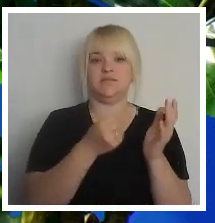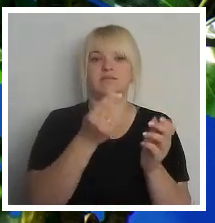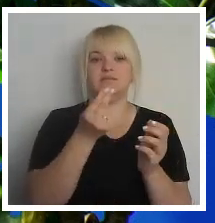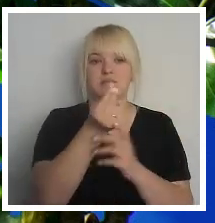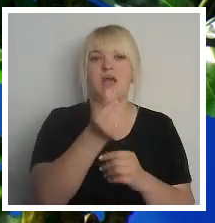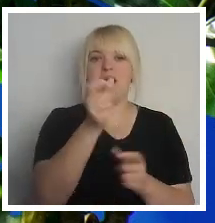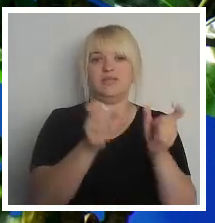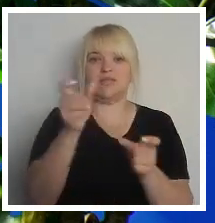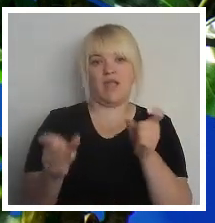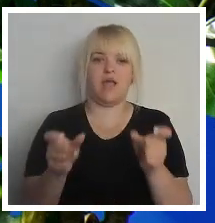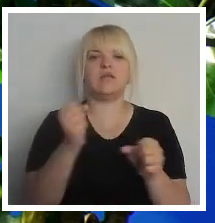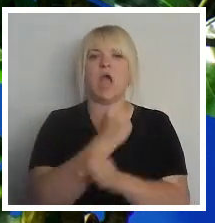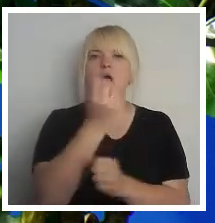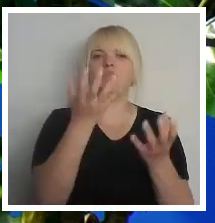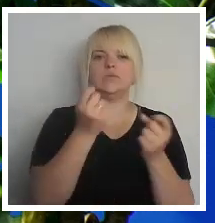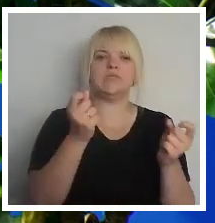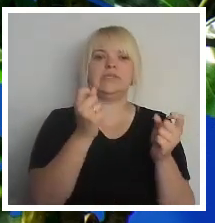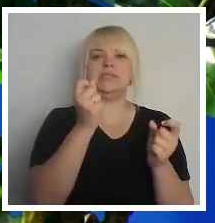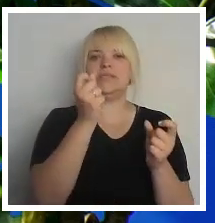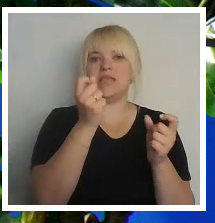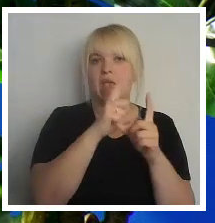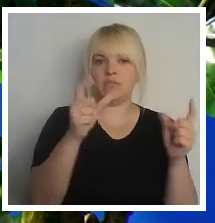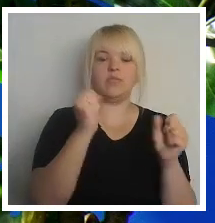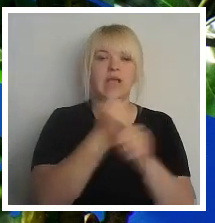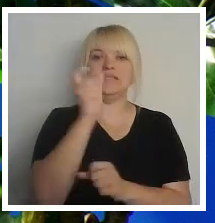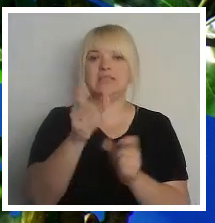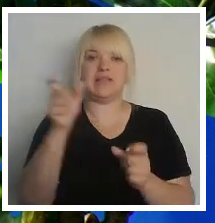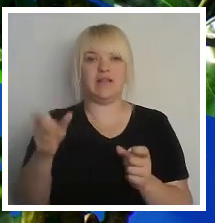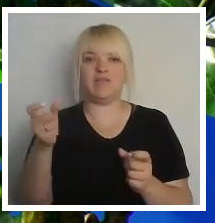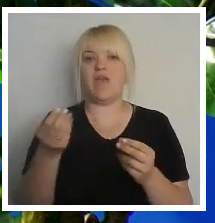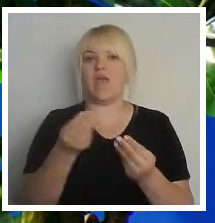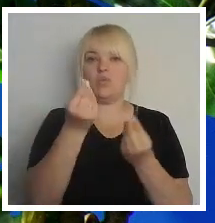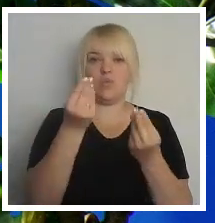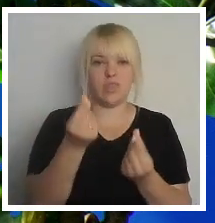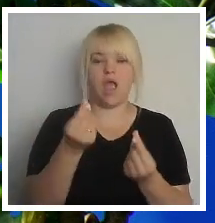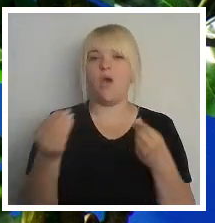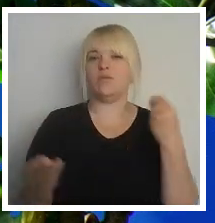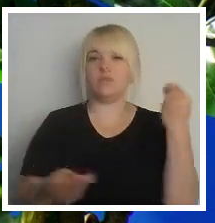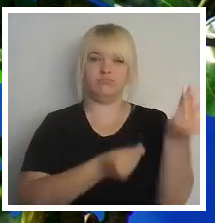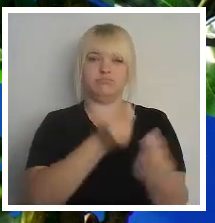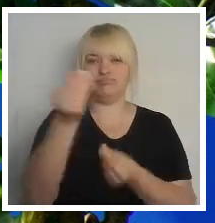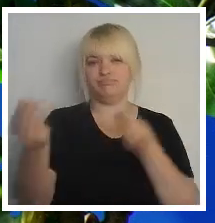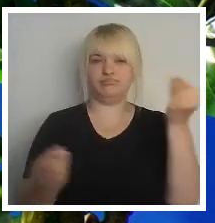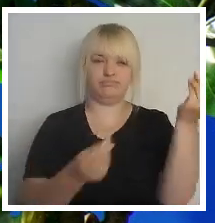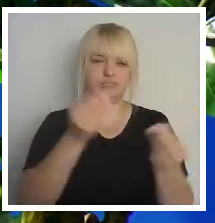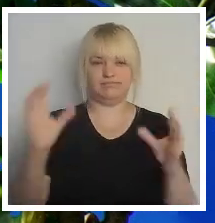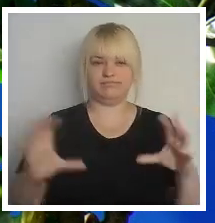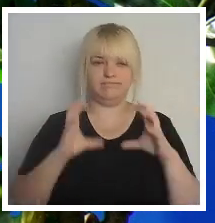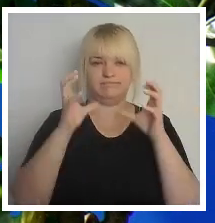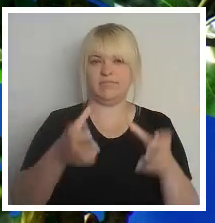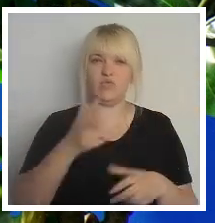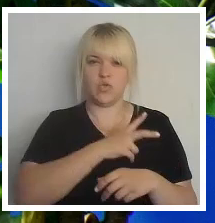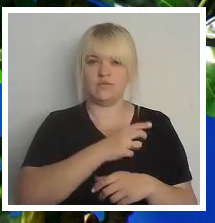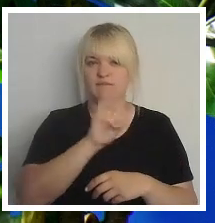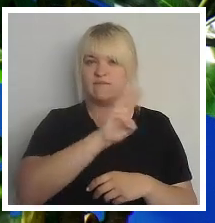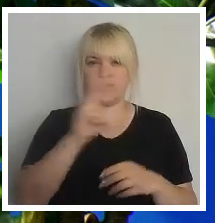uzņēmumu, gan cilvēku, nauda, kas ir aizgājusi starptautiskajiem konglomerātiem, jeb tā saucamajiem soctīklu